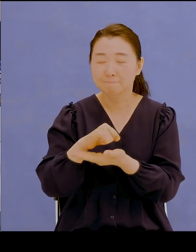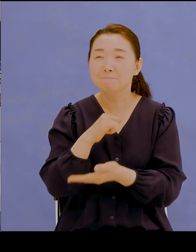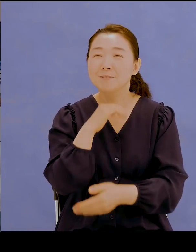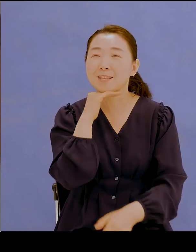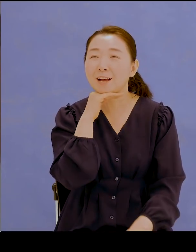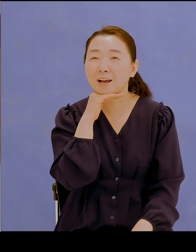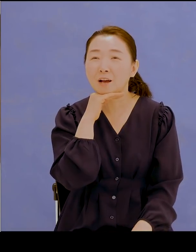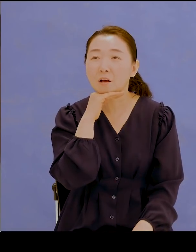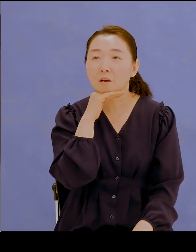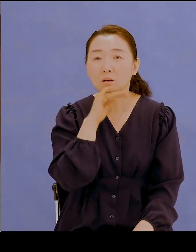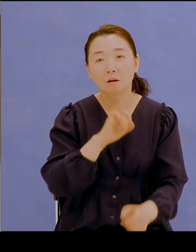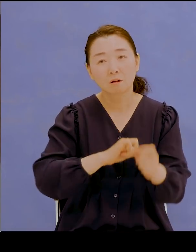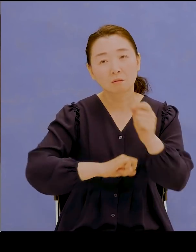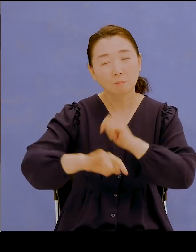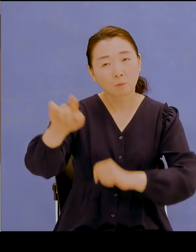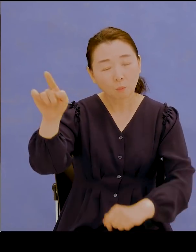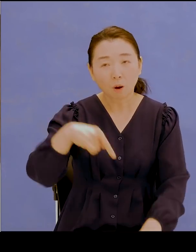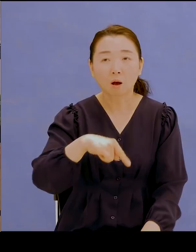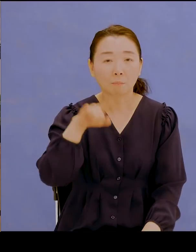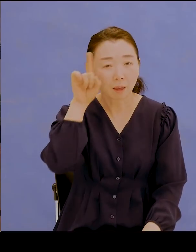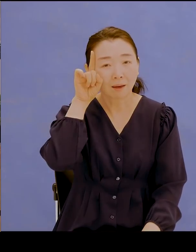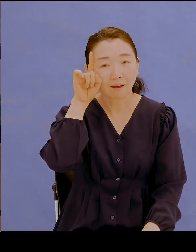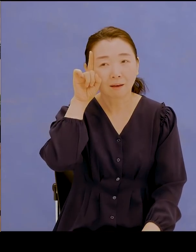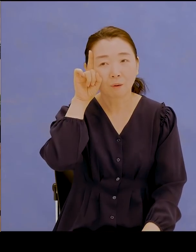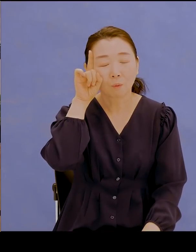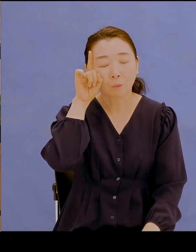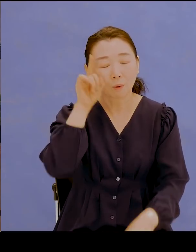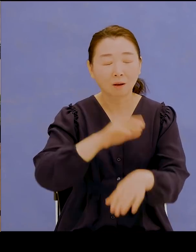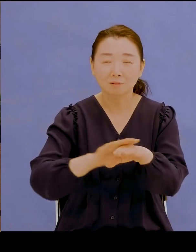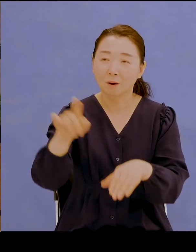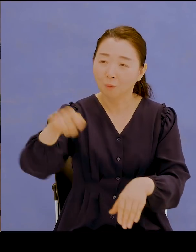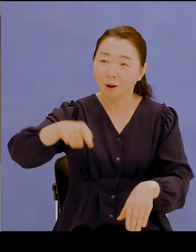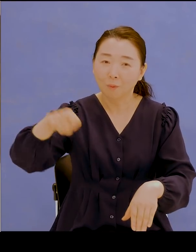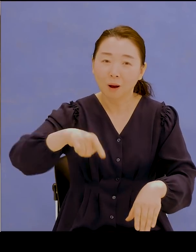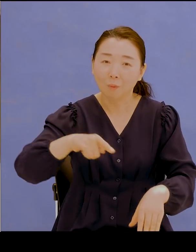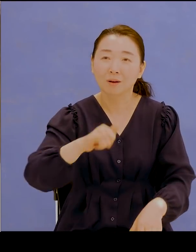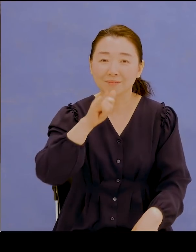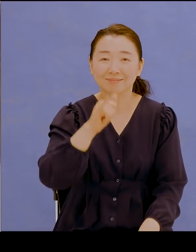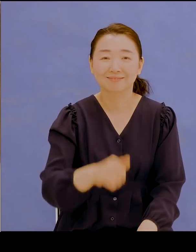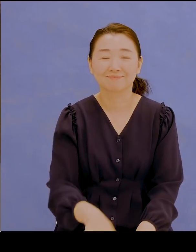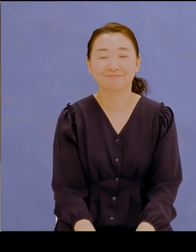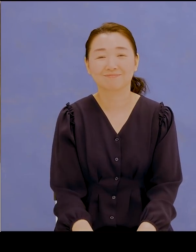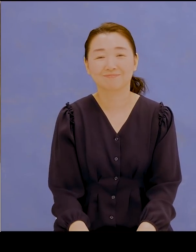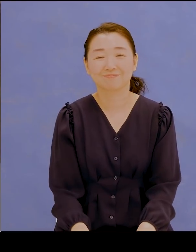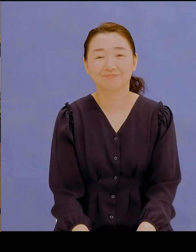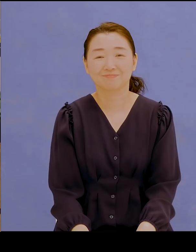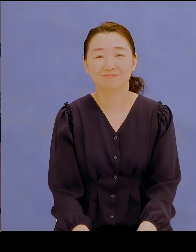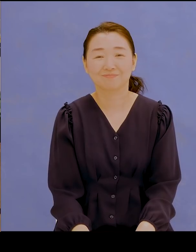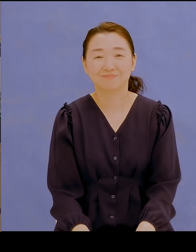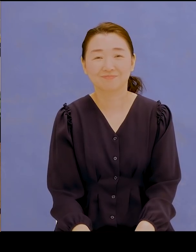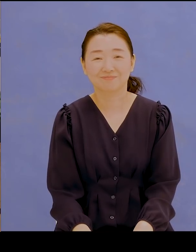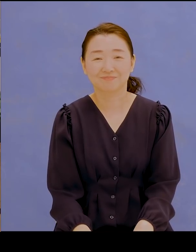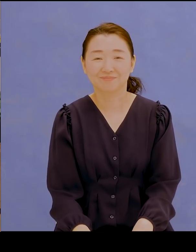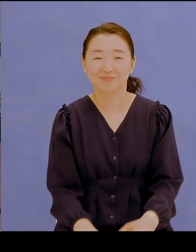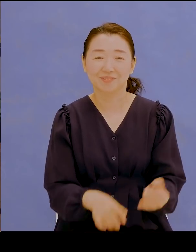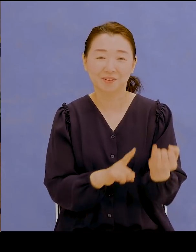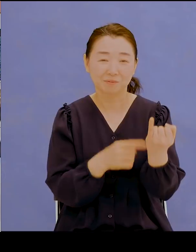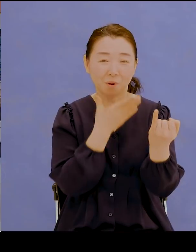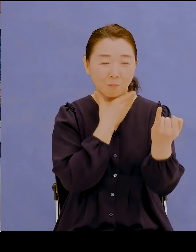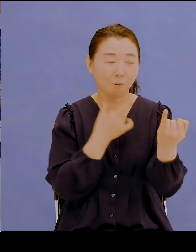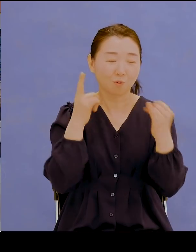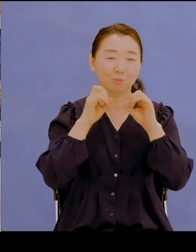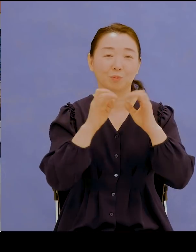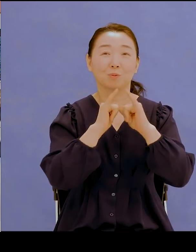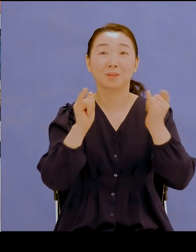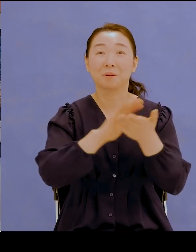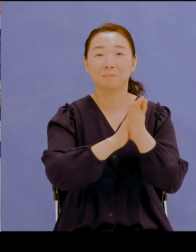기다리면 대부분이 오셨어요. 정말 자석처럼 어머나. 붙여주셨어요. 어머나. 그러니까 어떻게 김원 씨가 이렇게 복음